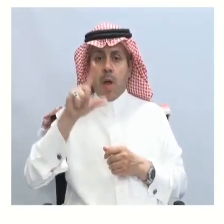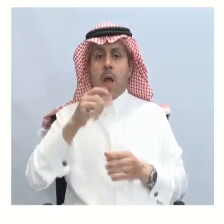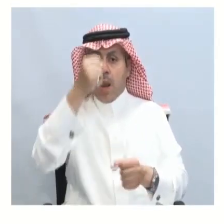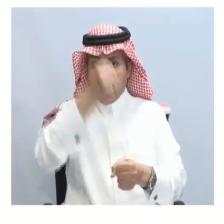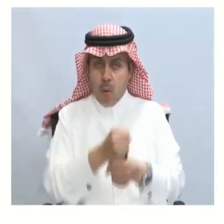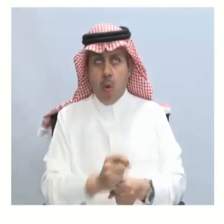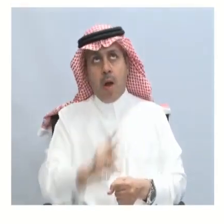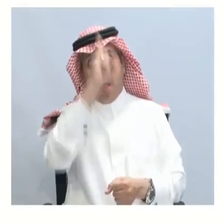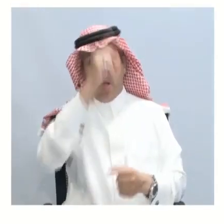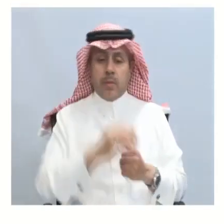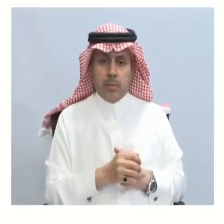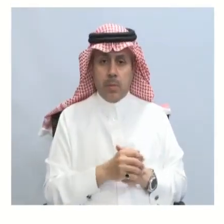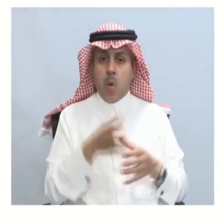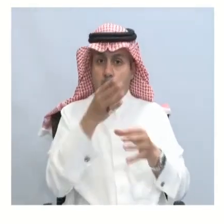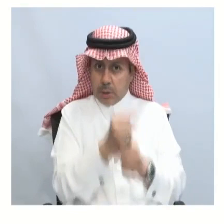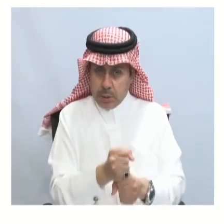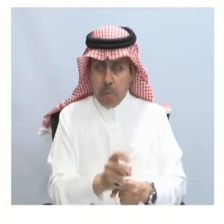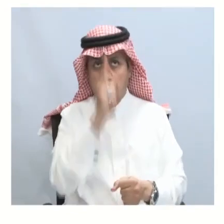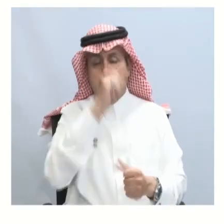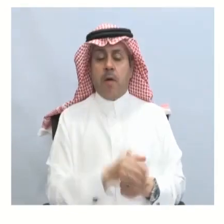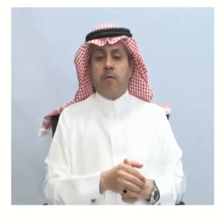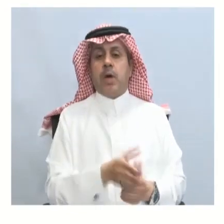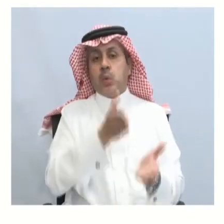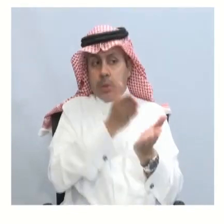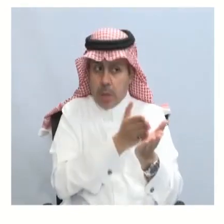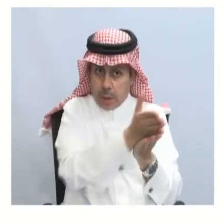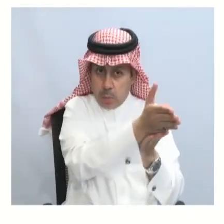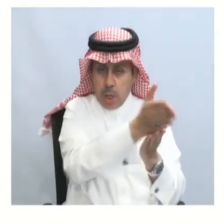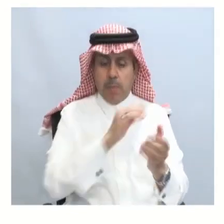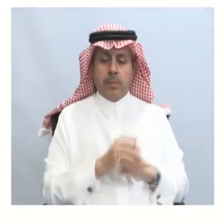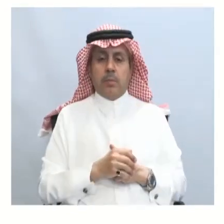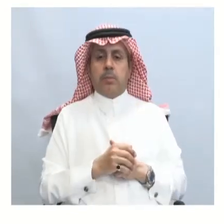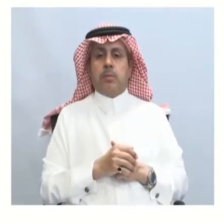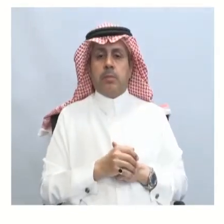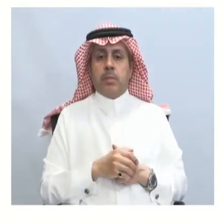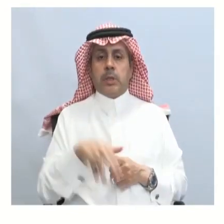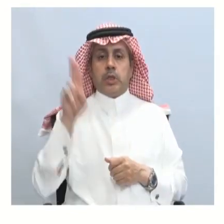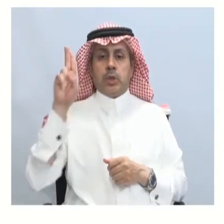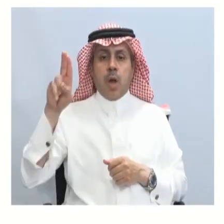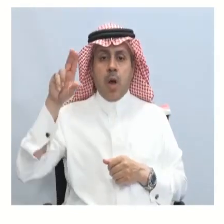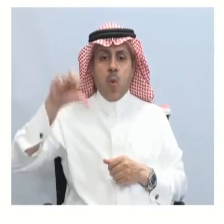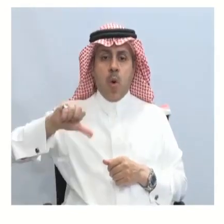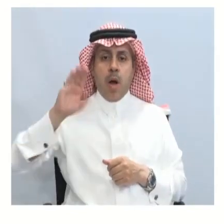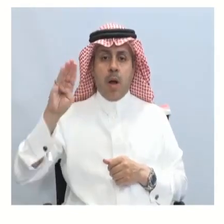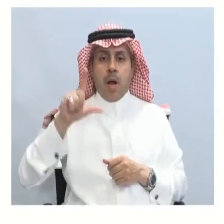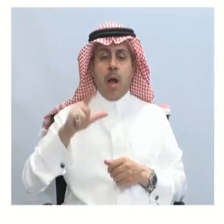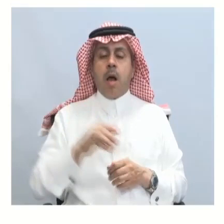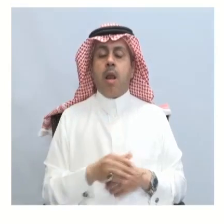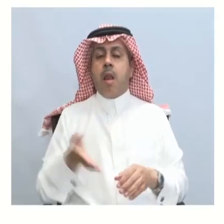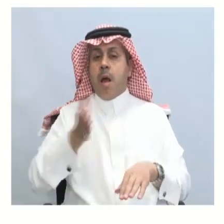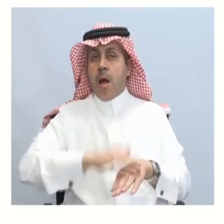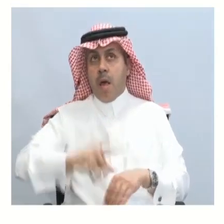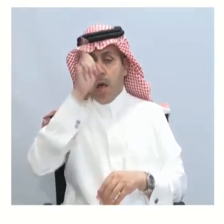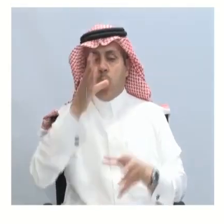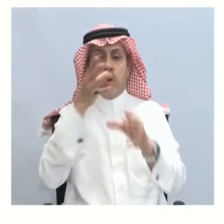الله ومن يعتصم بالله فقد هد الى صراط مستقيم ان من يتوكل على الله ويستم سك بالقران